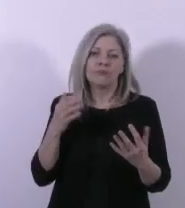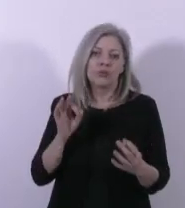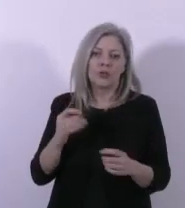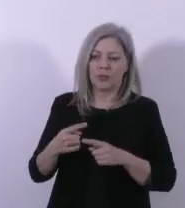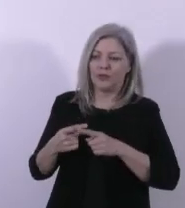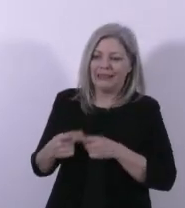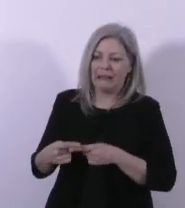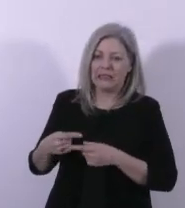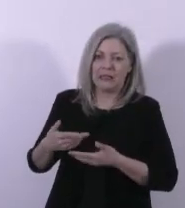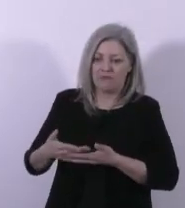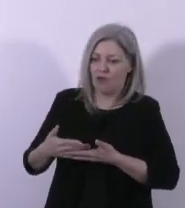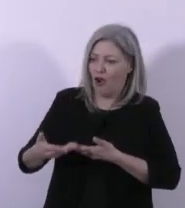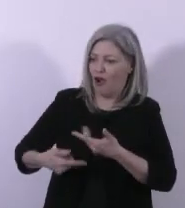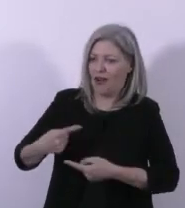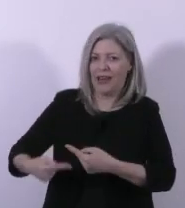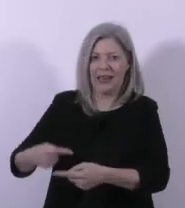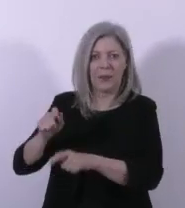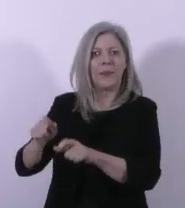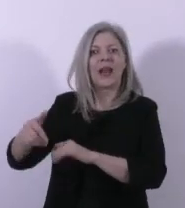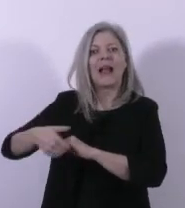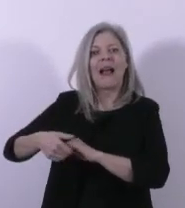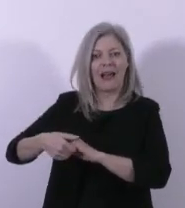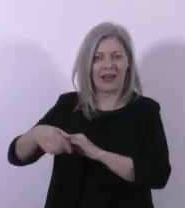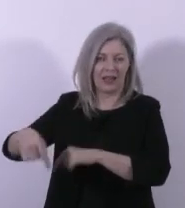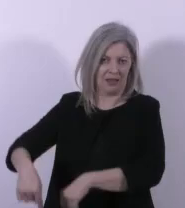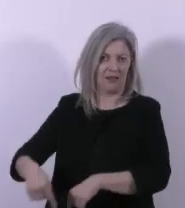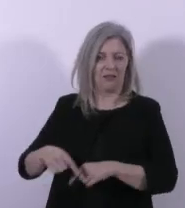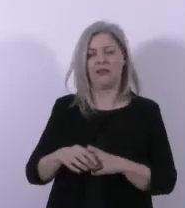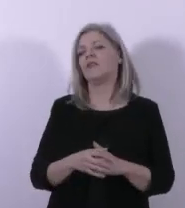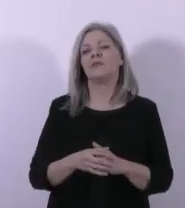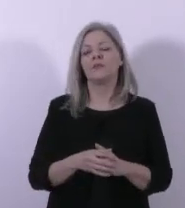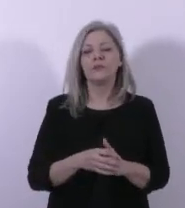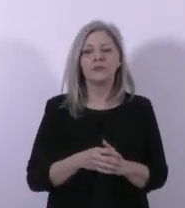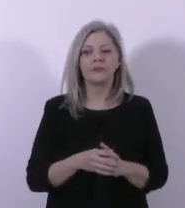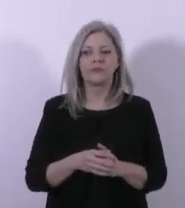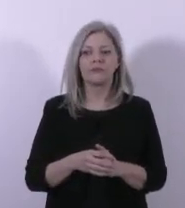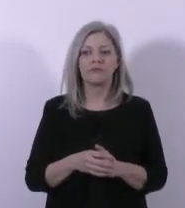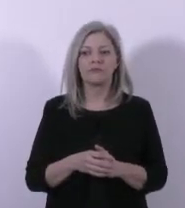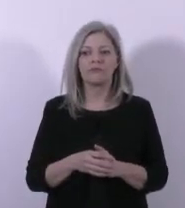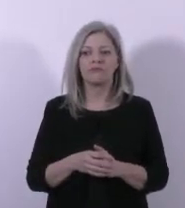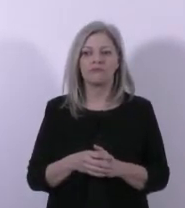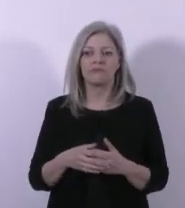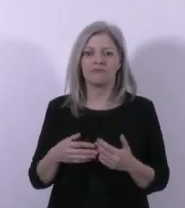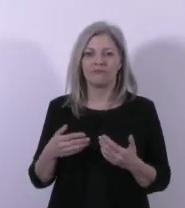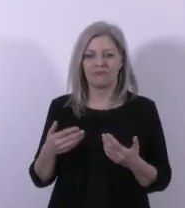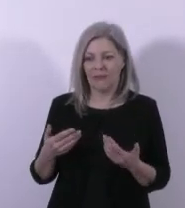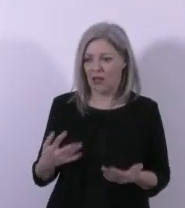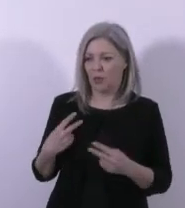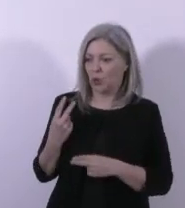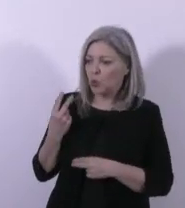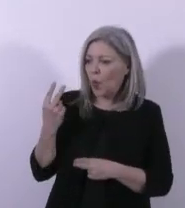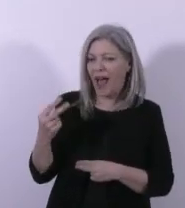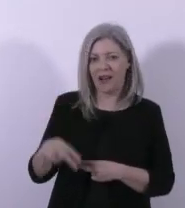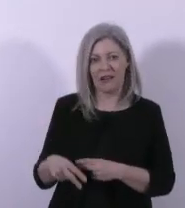dai precari qui, in cui a oggi non solo 10, ma dopo 2 anni non